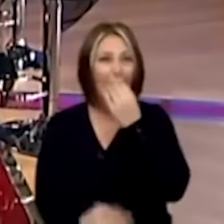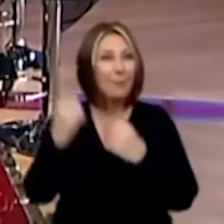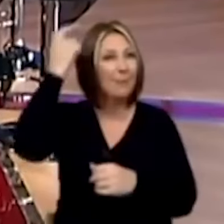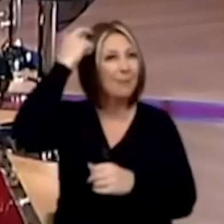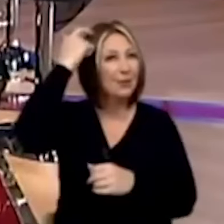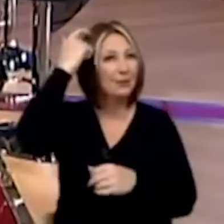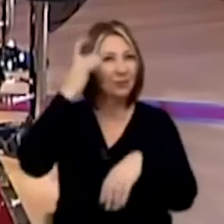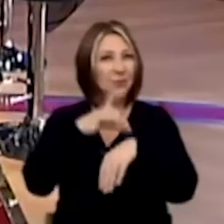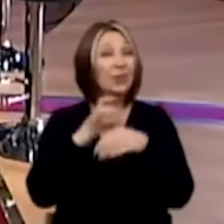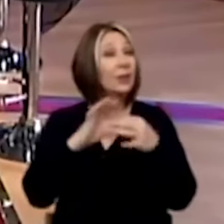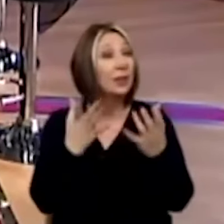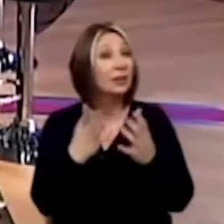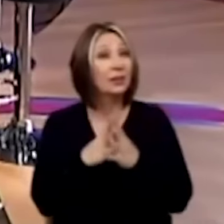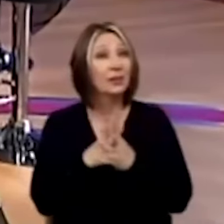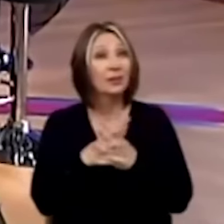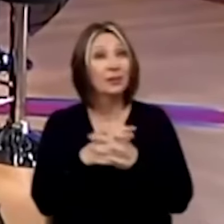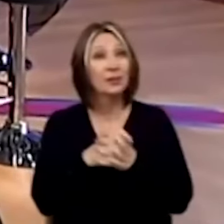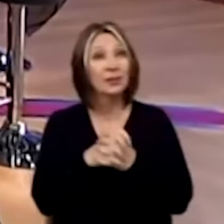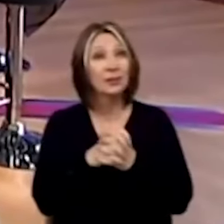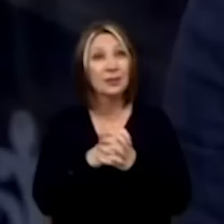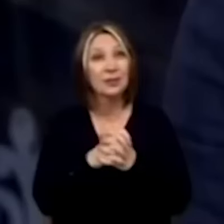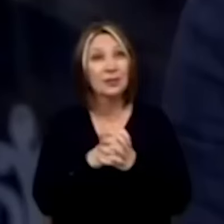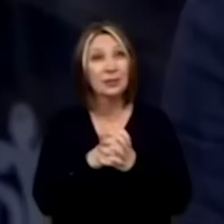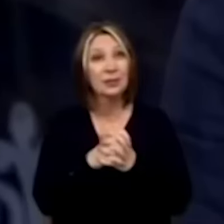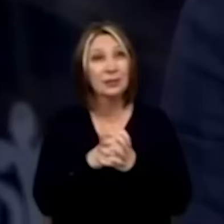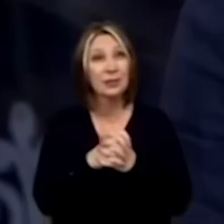Nöroloji. Neden? Nöroloji neden?